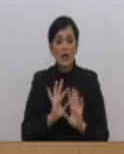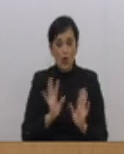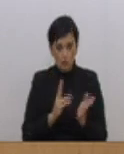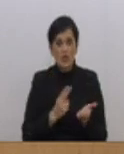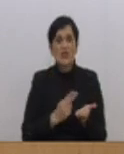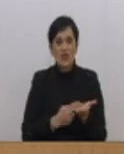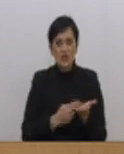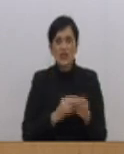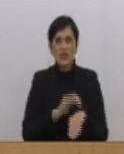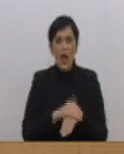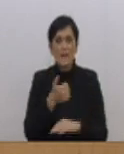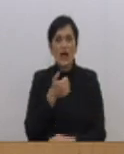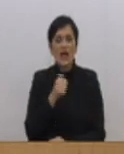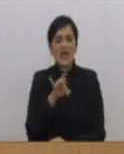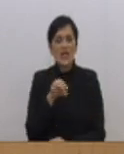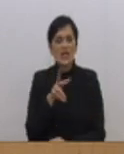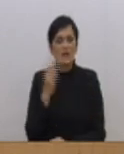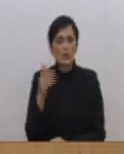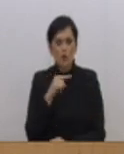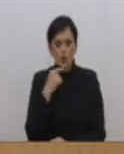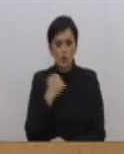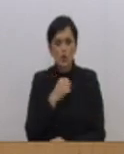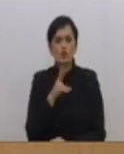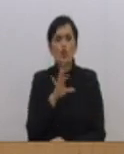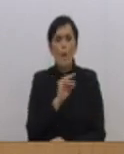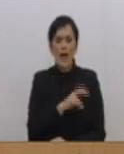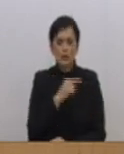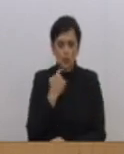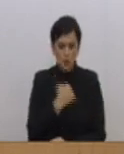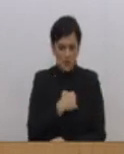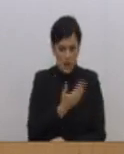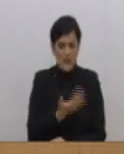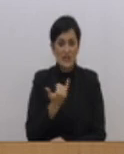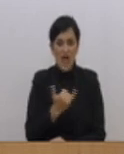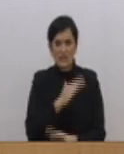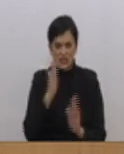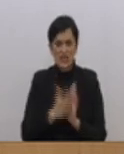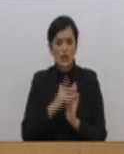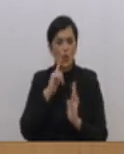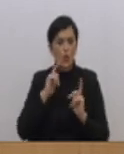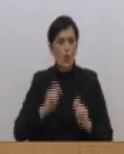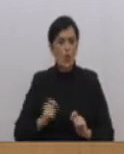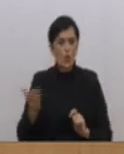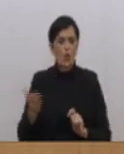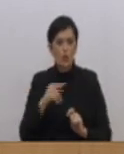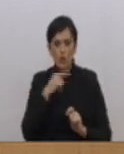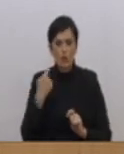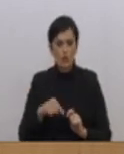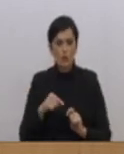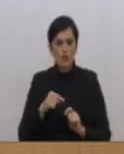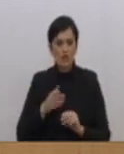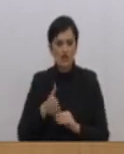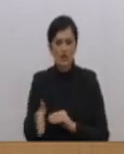დაამტკიცა ყირიმის რუსეთის აგრესიამ, დონბასში რუსეთის აგრესიამ და დღეს საერთოდ უკრაინაში რუსეთის